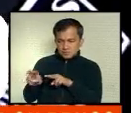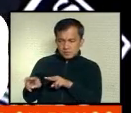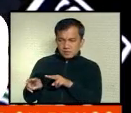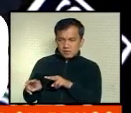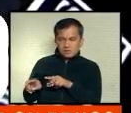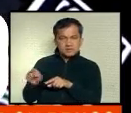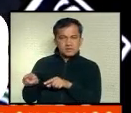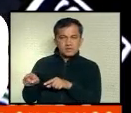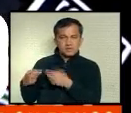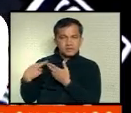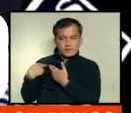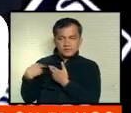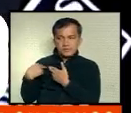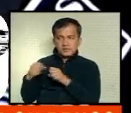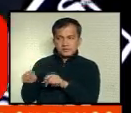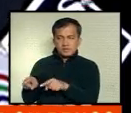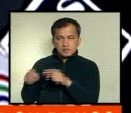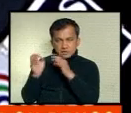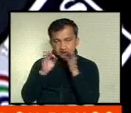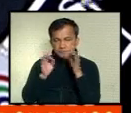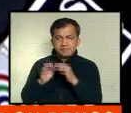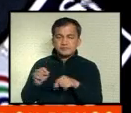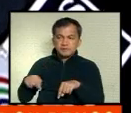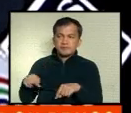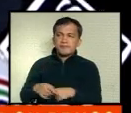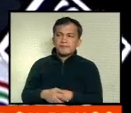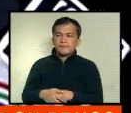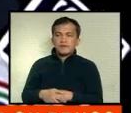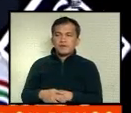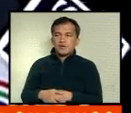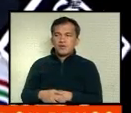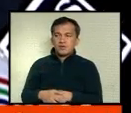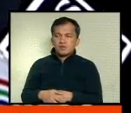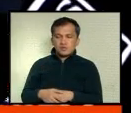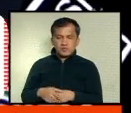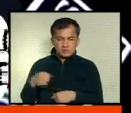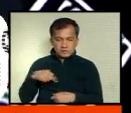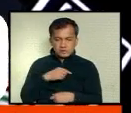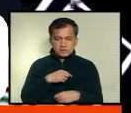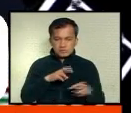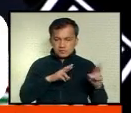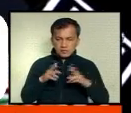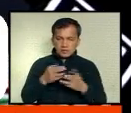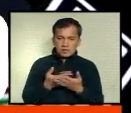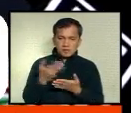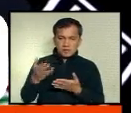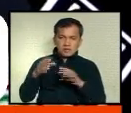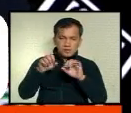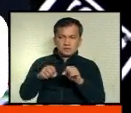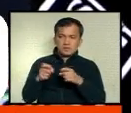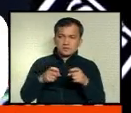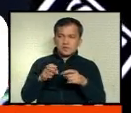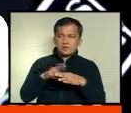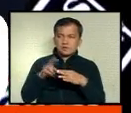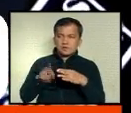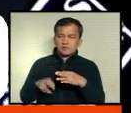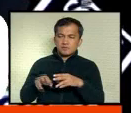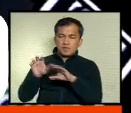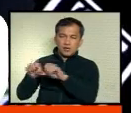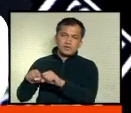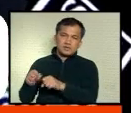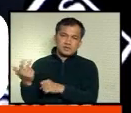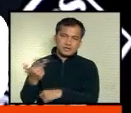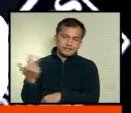natin na sila yung mga responsable sa pagbibinta ng illegal na droga dito. Kaya nagandak po tayo ng by-bus operation at nagresulta ng pagkakahuli si